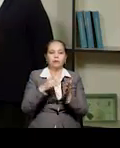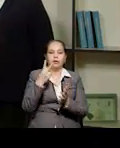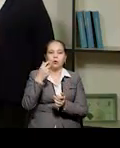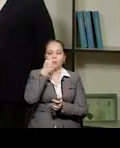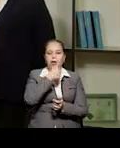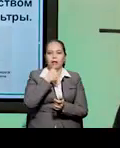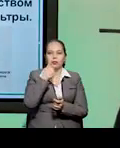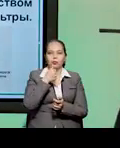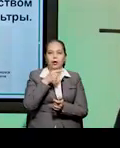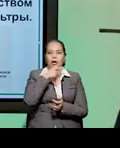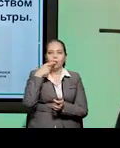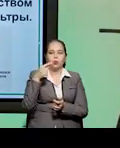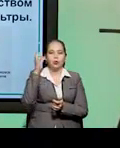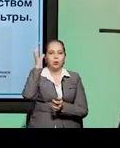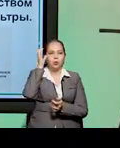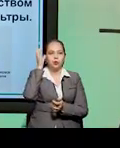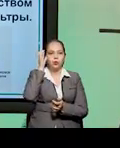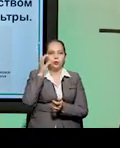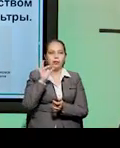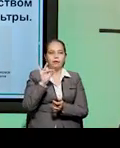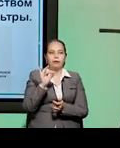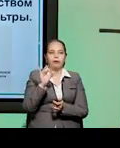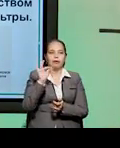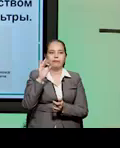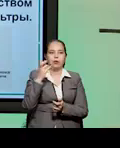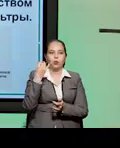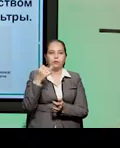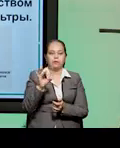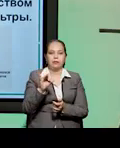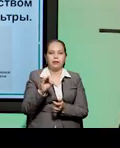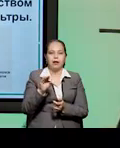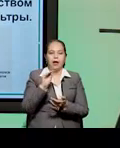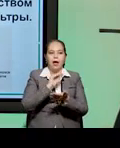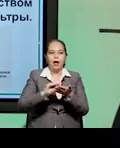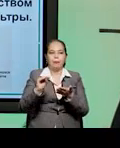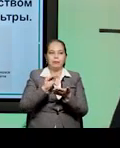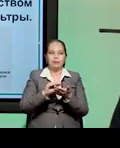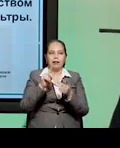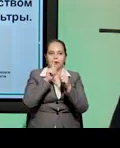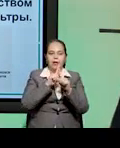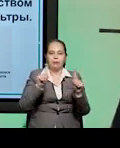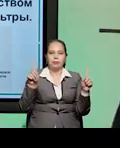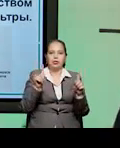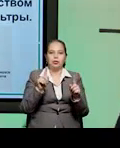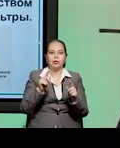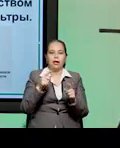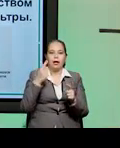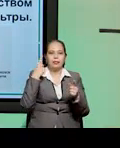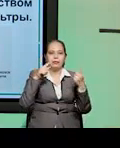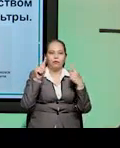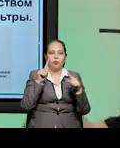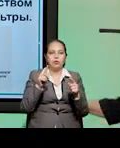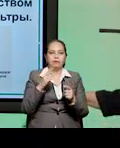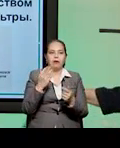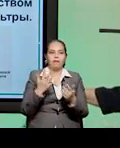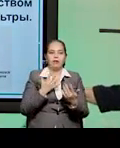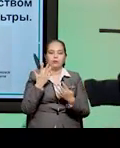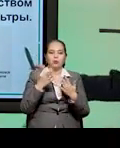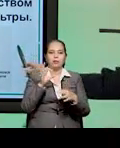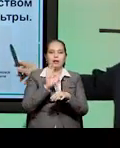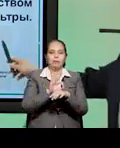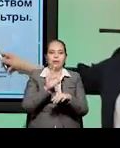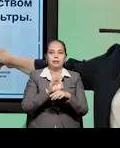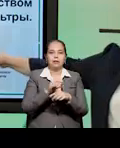1892 году русский ученый Ивановский описал необычные свойства возбудителя